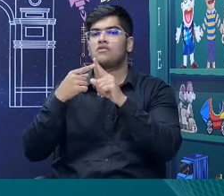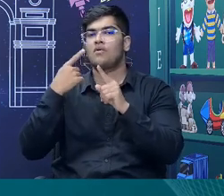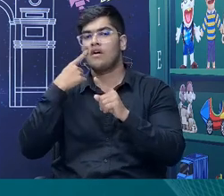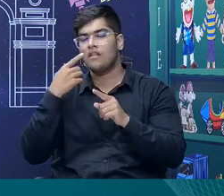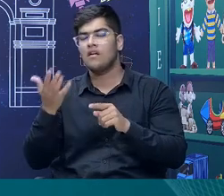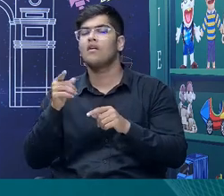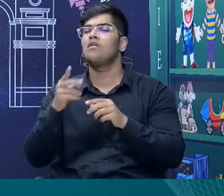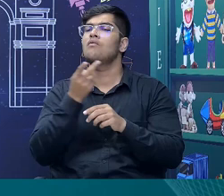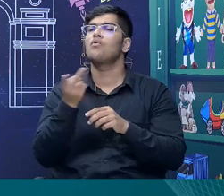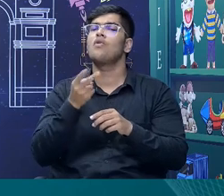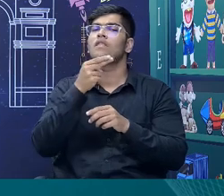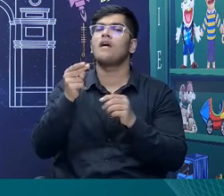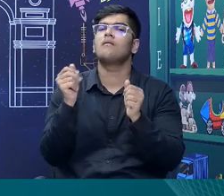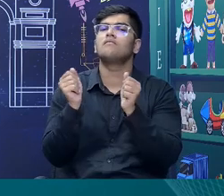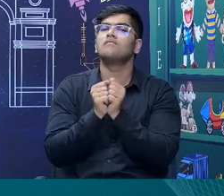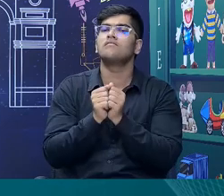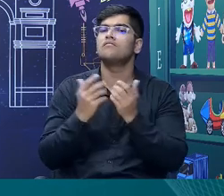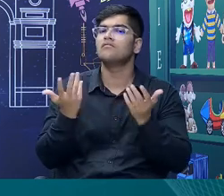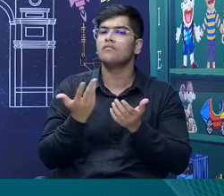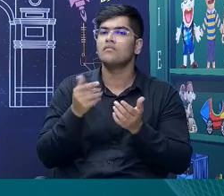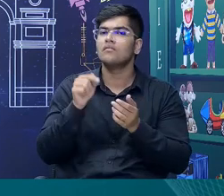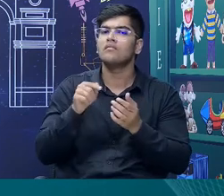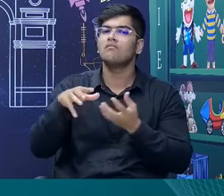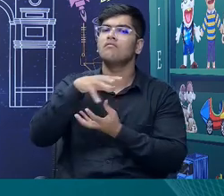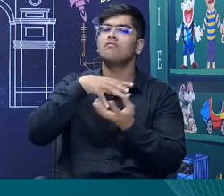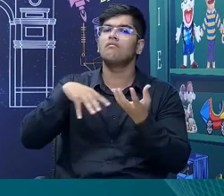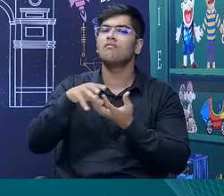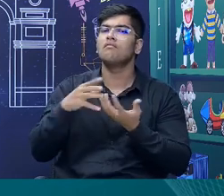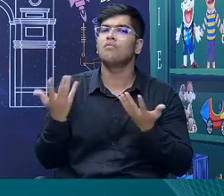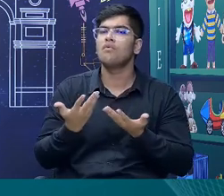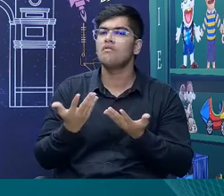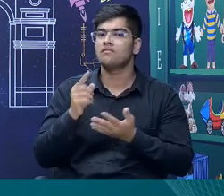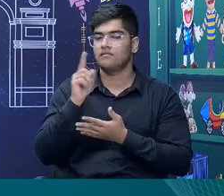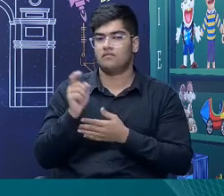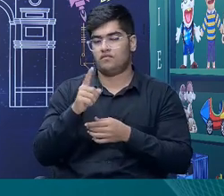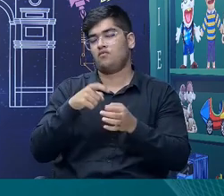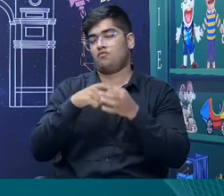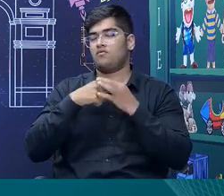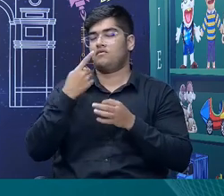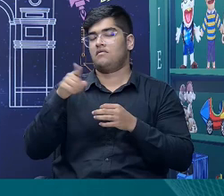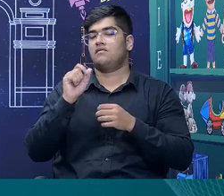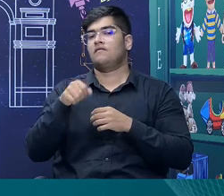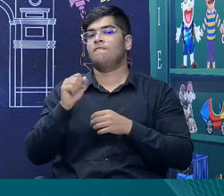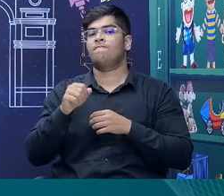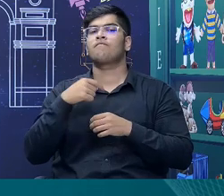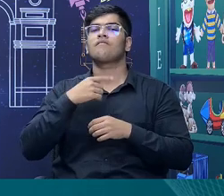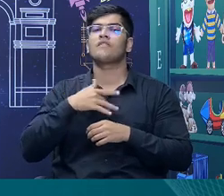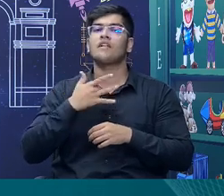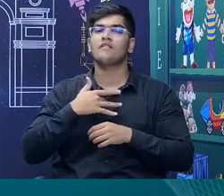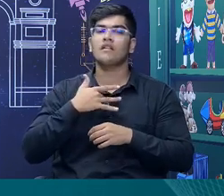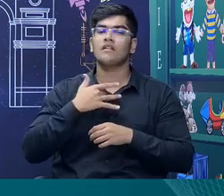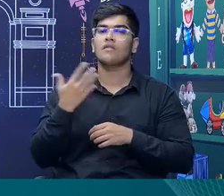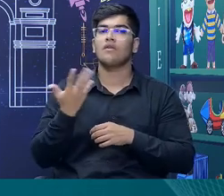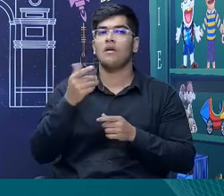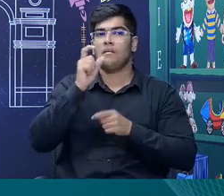गणेश जी के साथ क्यों लिया जाता है यह किस तरह का कांबिनेशन है बिल्कुल यह सवाल आपने पूछा और मुझे लगता है की बाकी